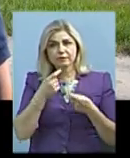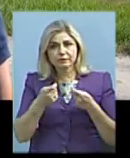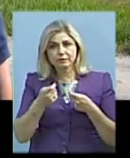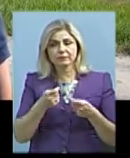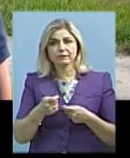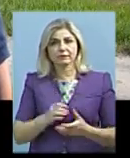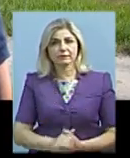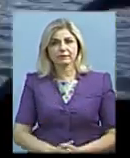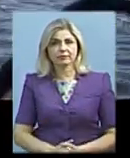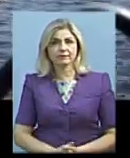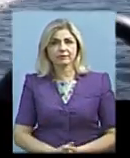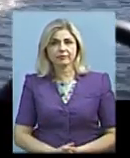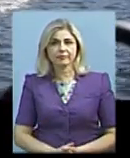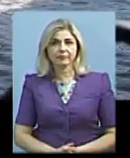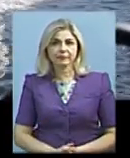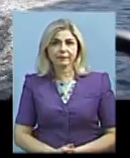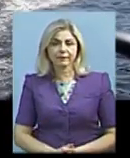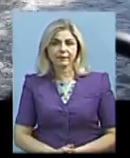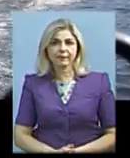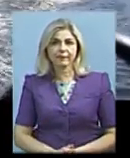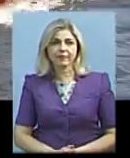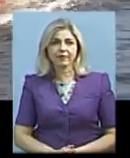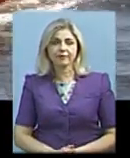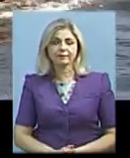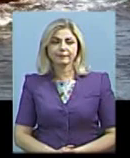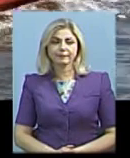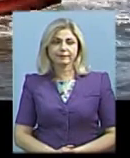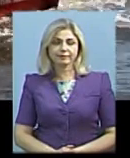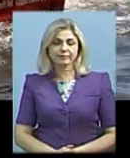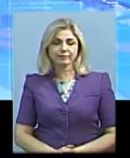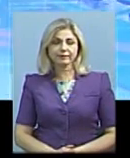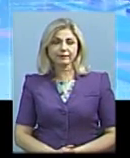за номером 101. Вікторія Чернявська, телевізійні новини Миколаївщини.